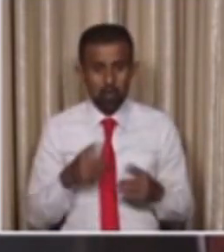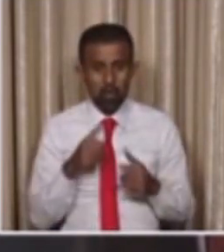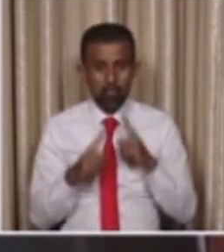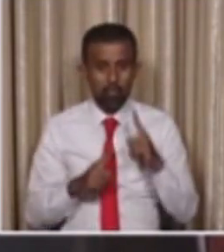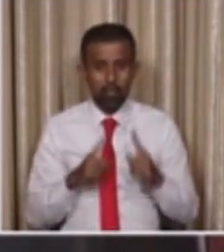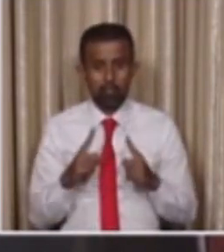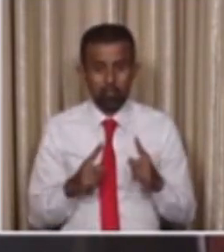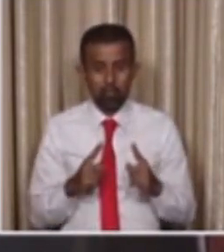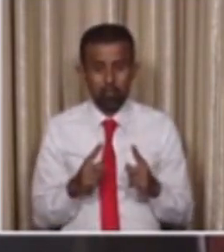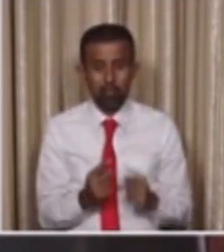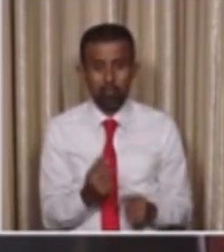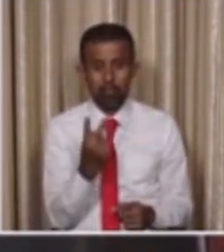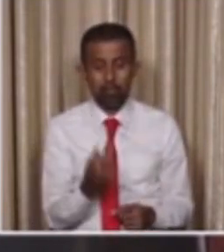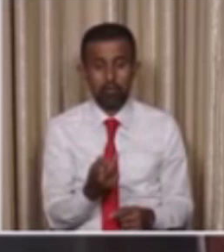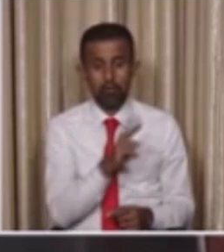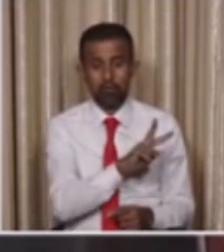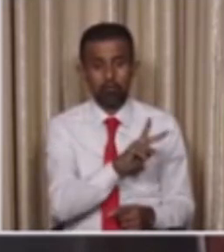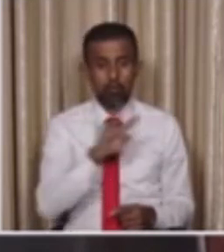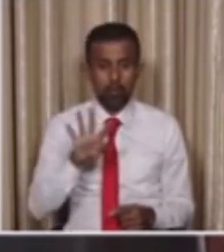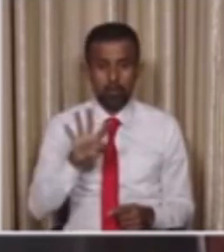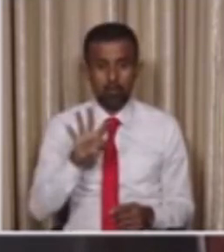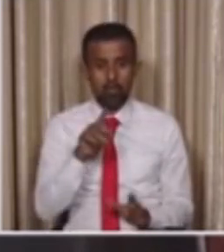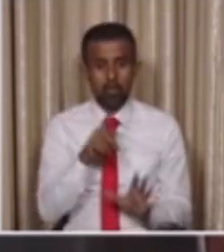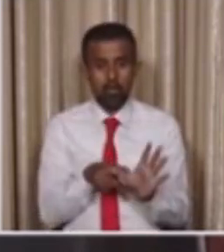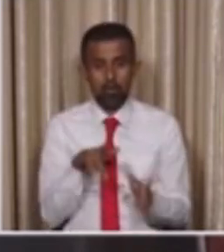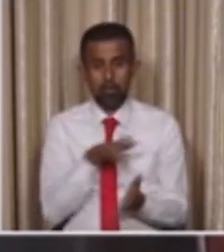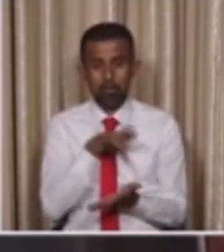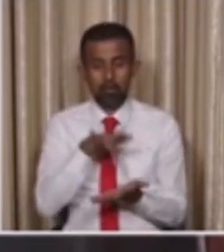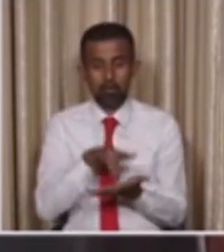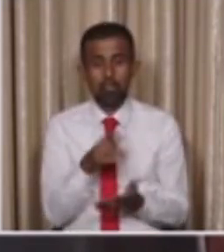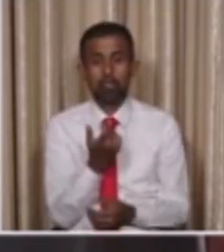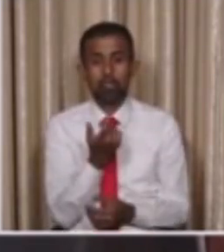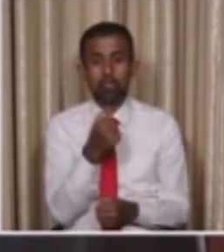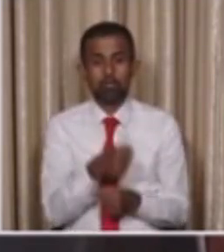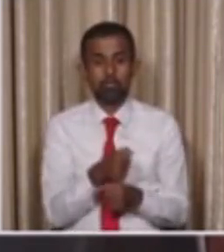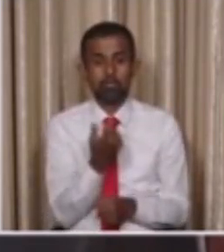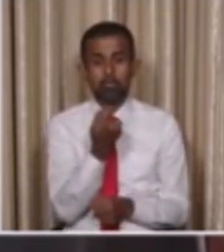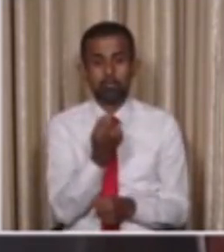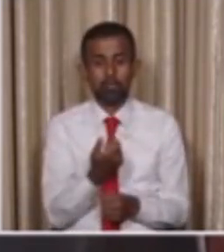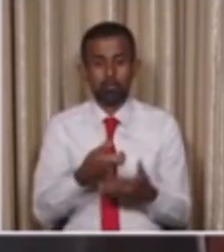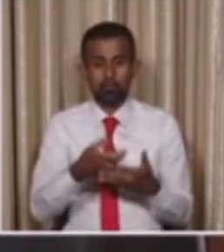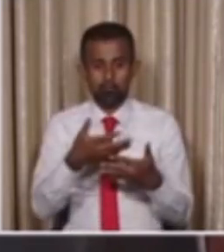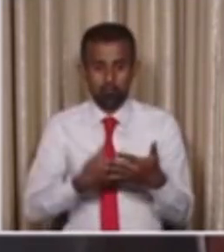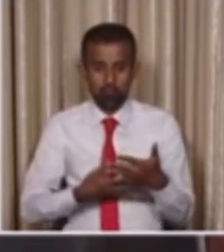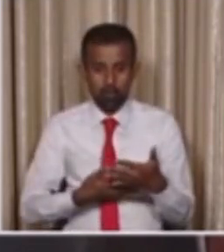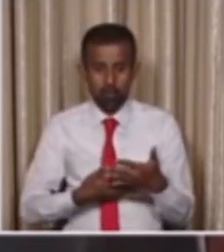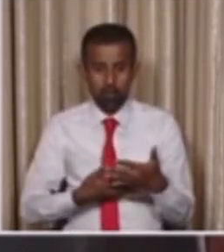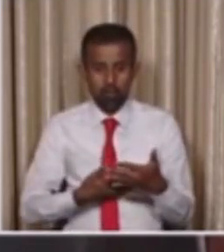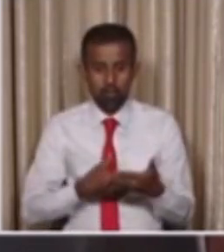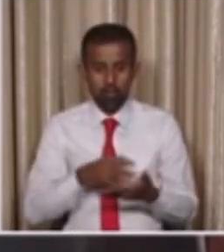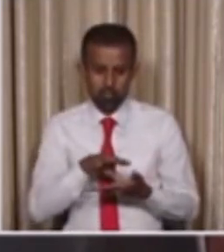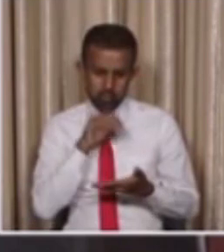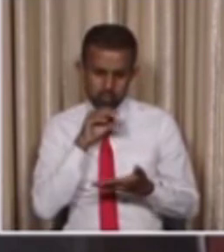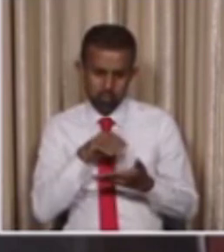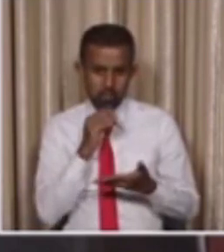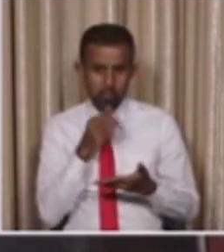විශේෂයෙන්ම 2024 වසර මැද රාජ්‍ය මූල්‍ය තත්ත්වය පිළිබඳ වාර්තාවෙන් අපිට ගන්න පුළුවන්